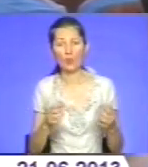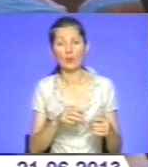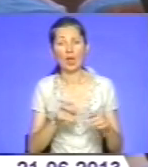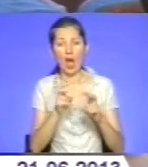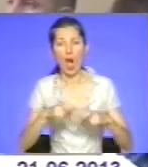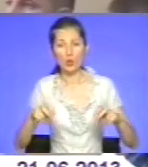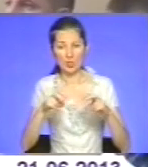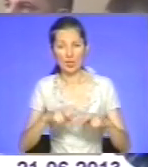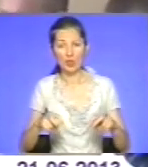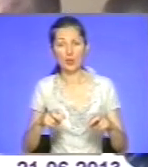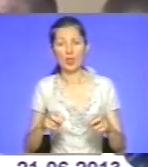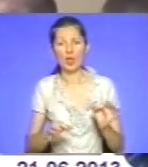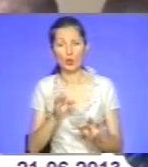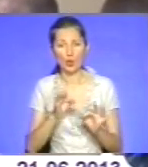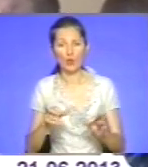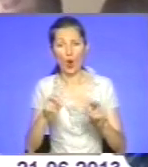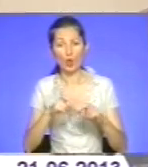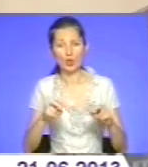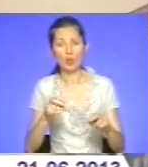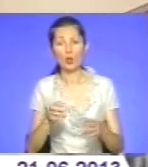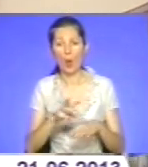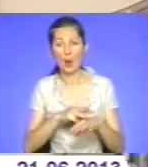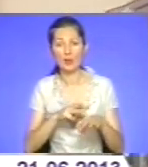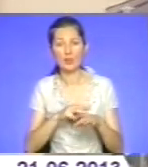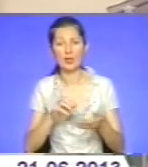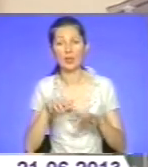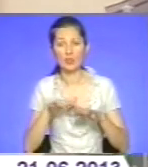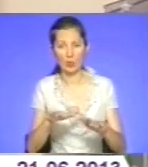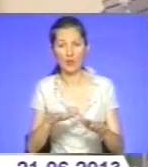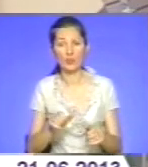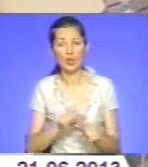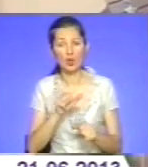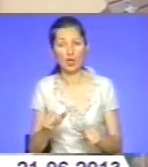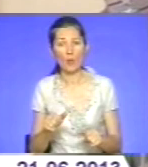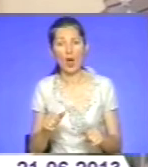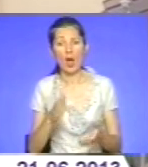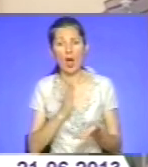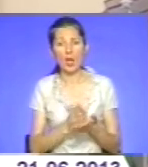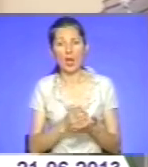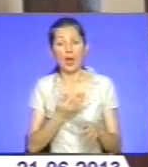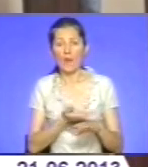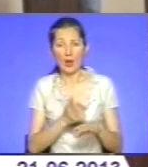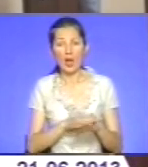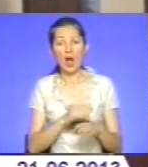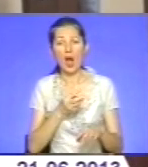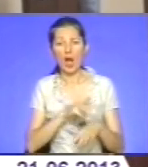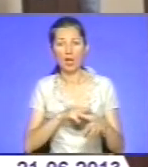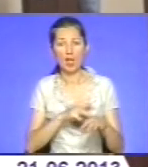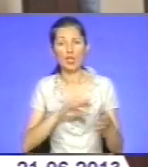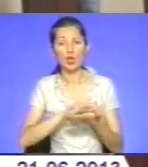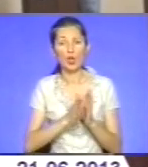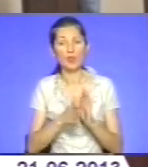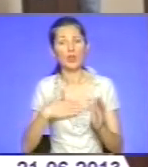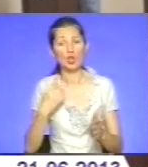кримінальних проваджень. Однак є й проблемні питання. Зокрема, напруженою залишається криміногенна ситуація у нашій області. Малоефективними